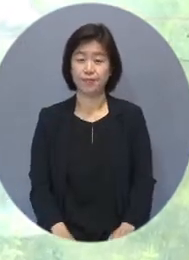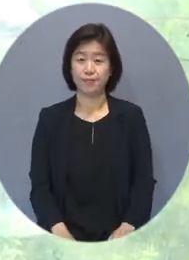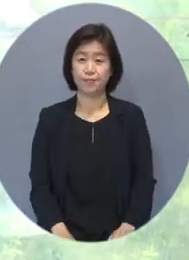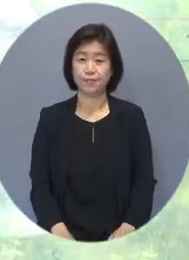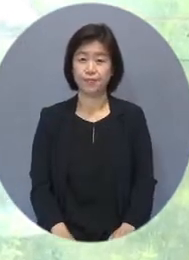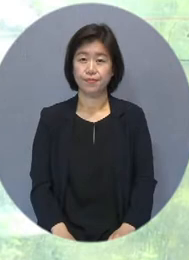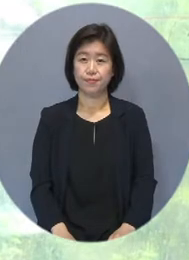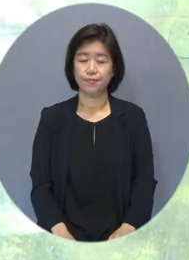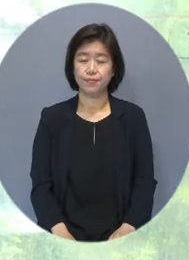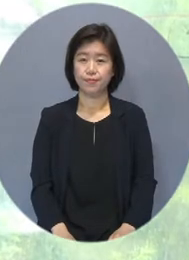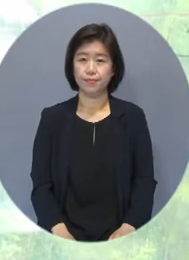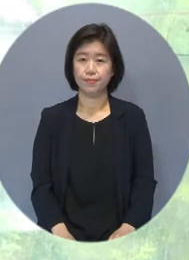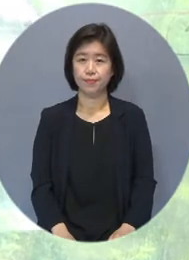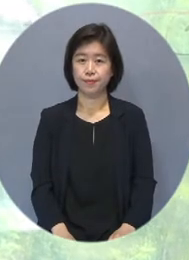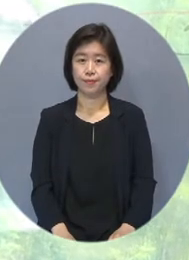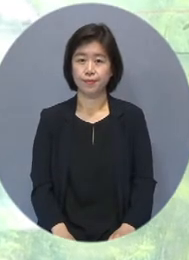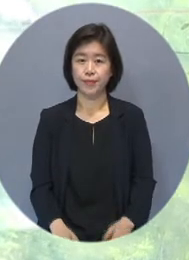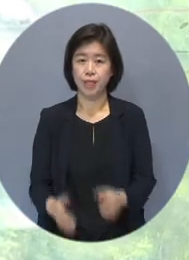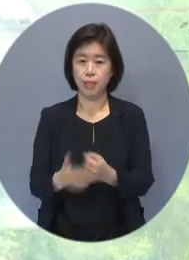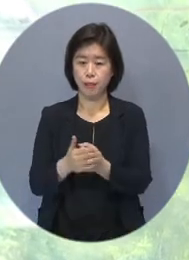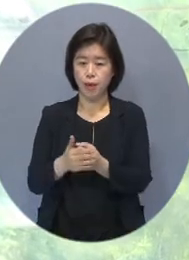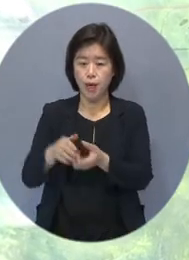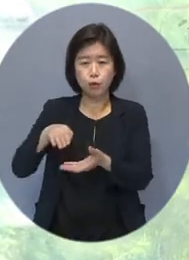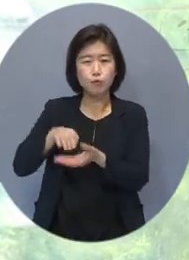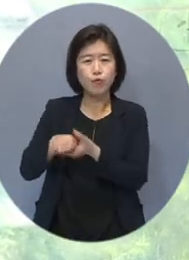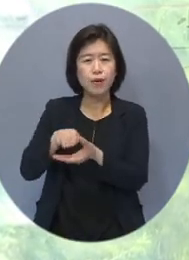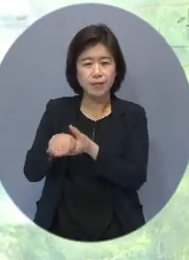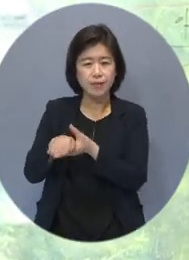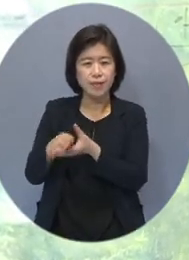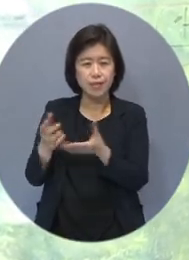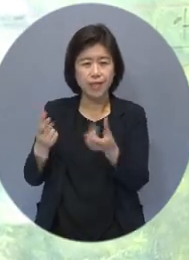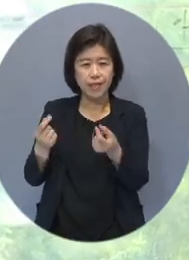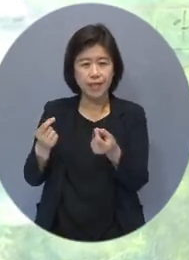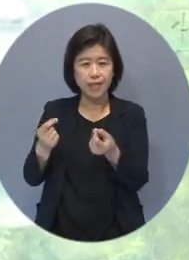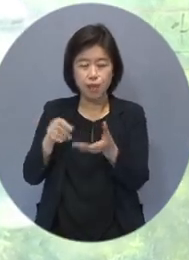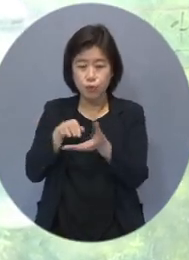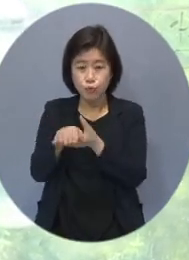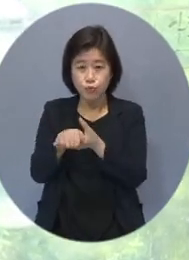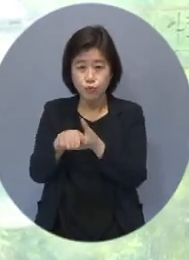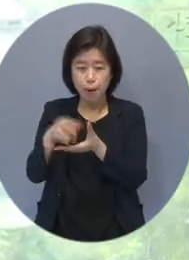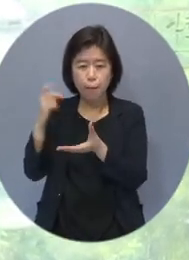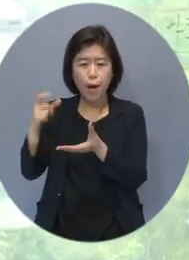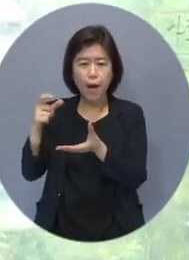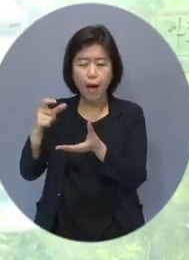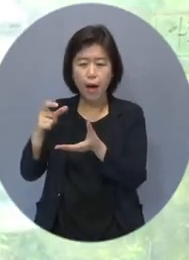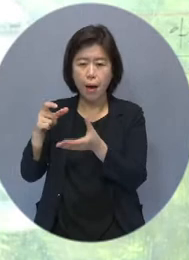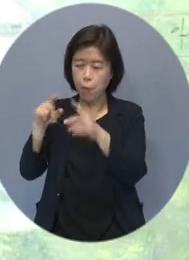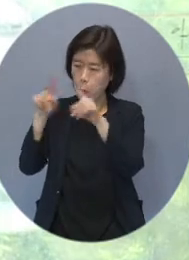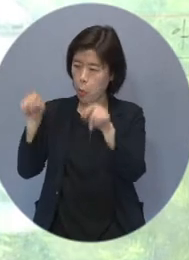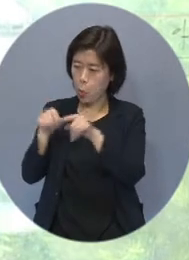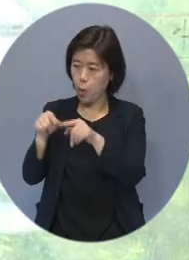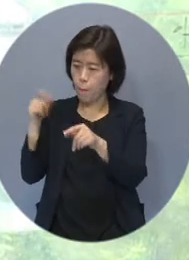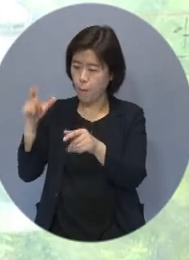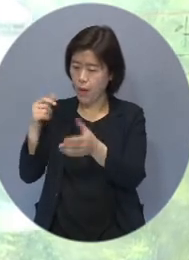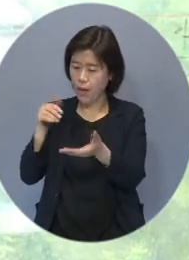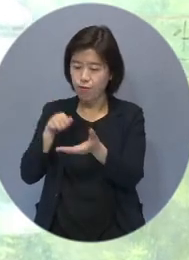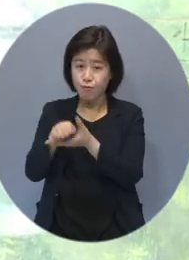그래서 약간은 주머니 형태로 만들어서 안에 지지대를 넣어가지고 좀 탄탄하게 하기